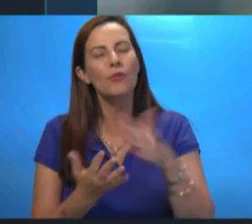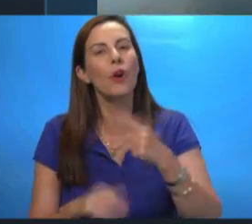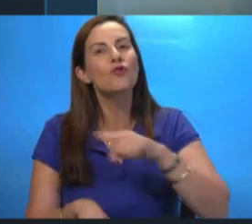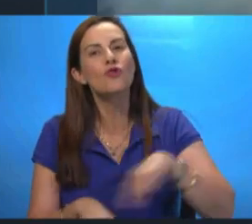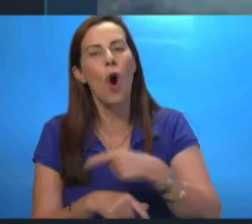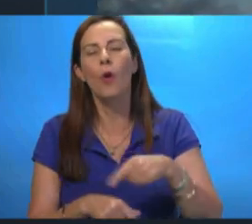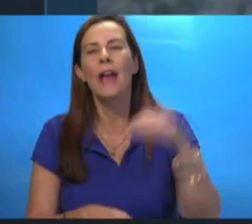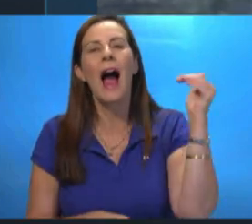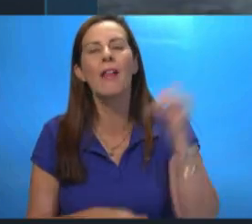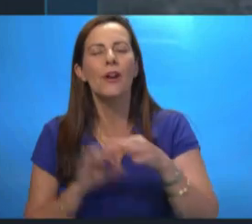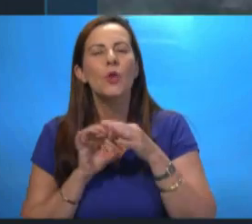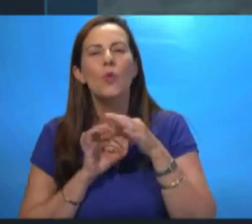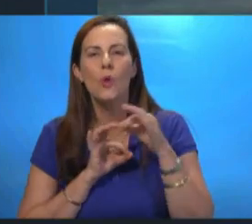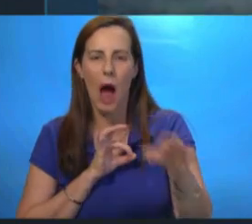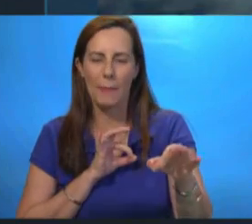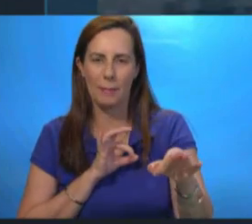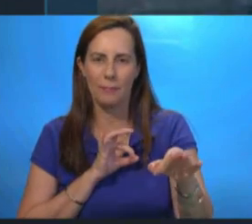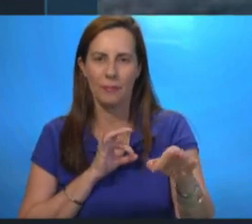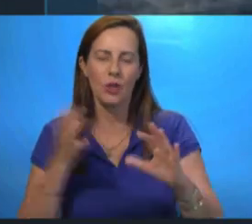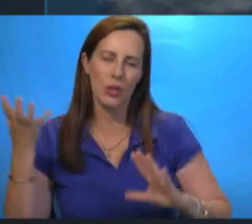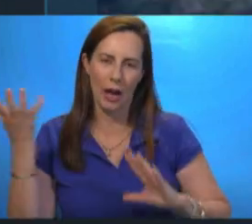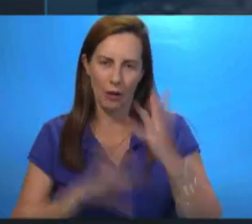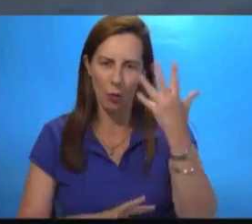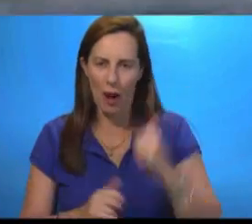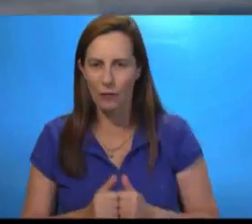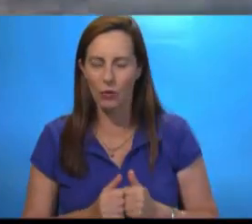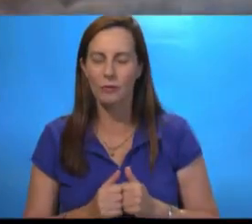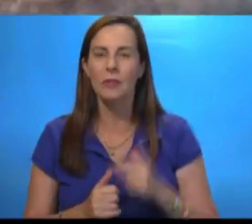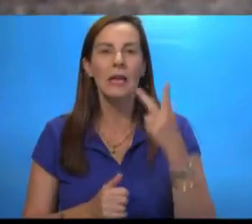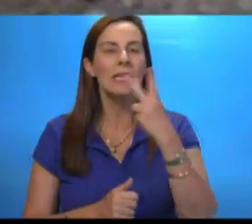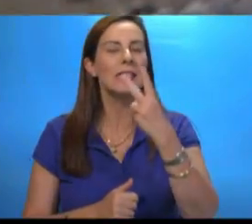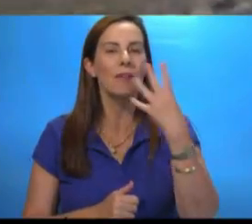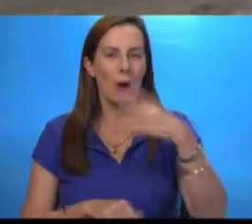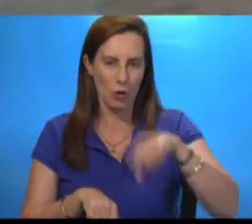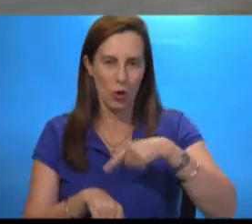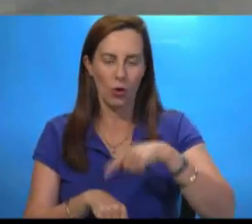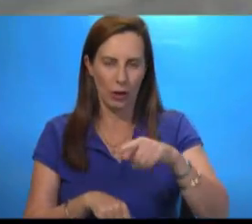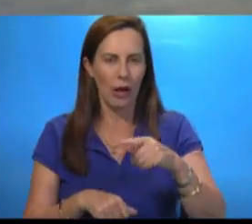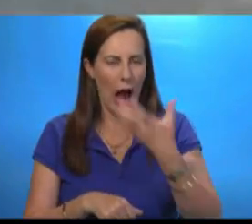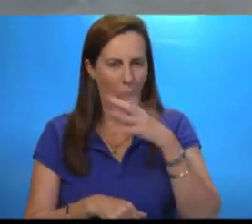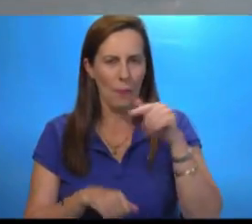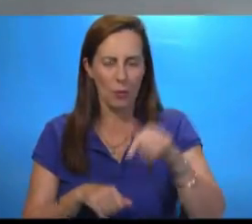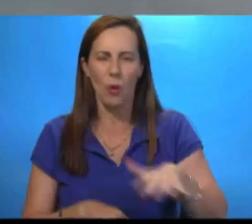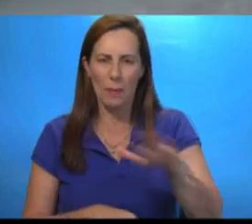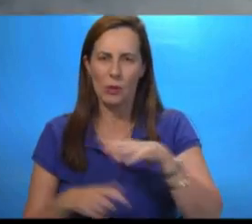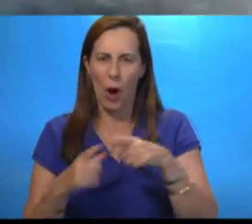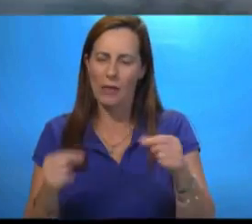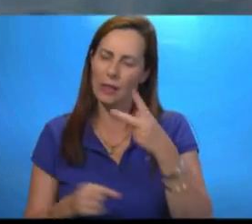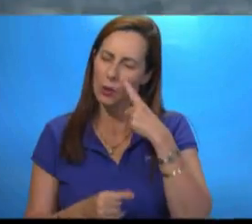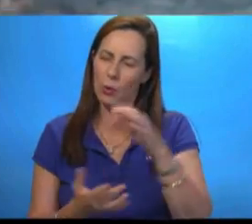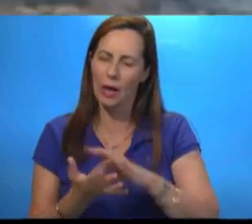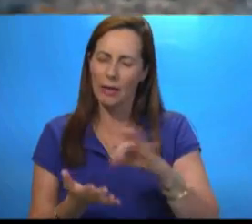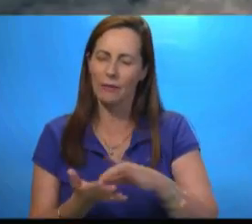אלפי דונמים שעלו בלהבות, ועל 24 שעות הלוהטות האלה כאן בעוטף עזה, הנה בכתבה